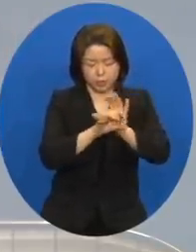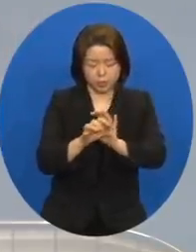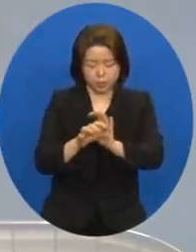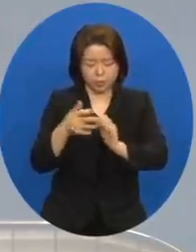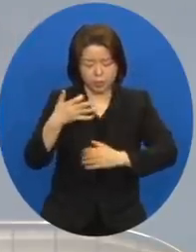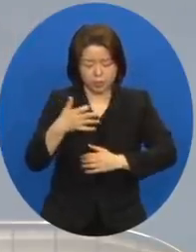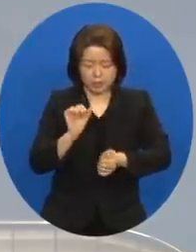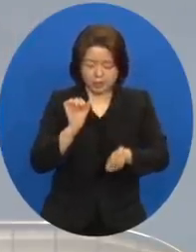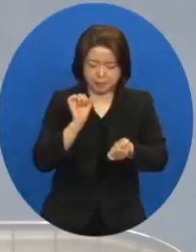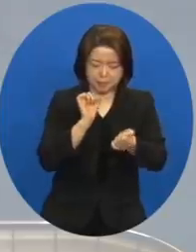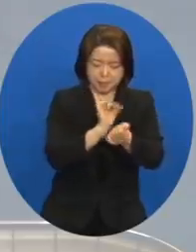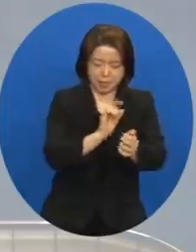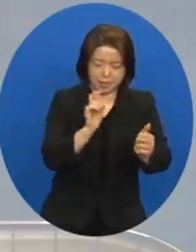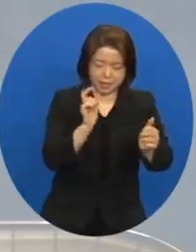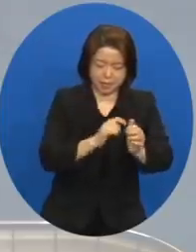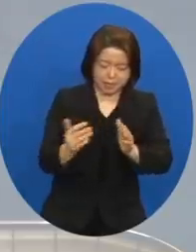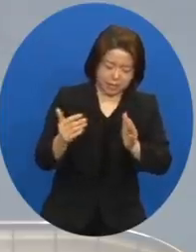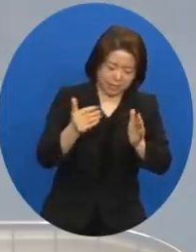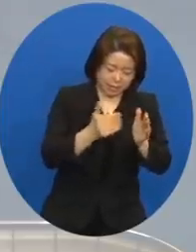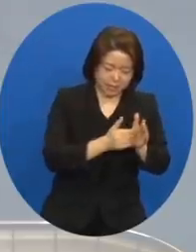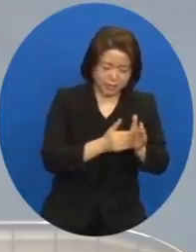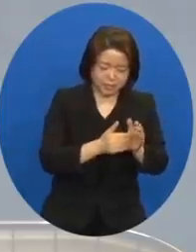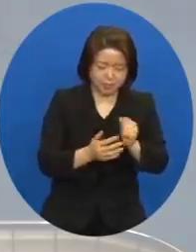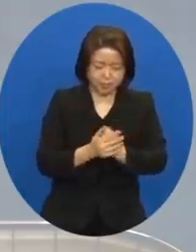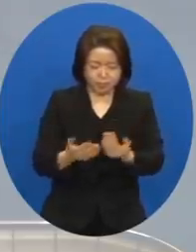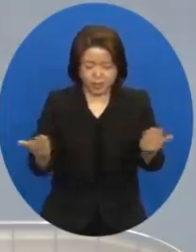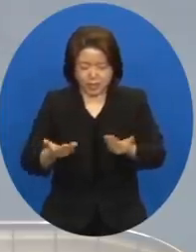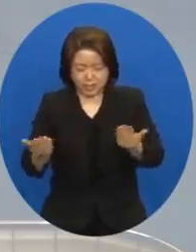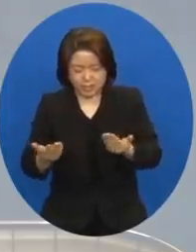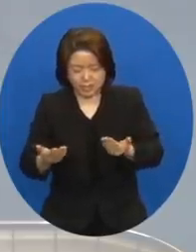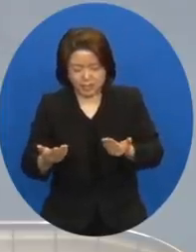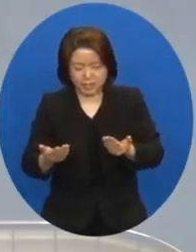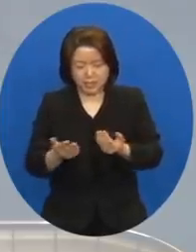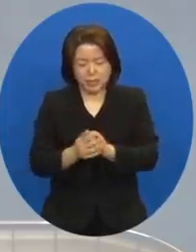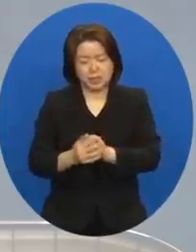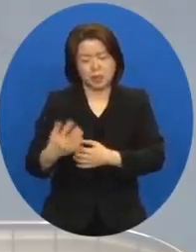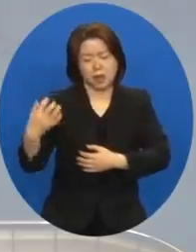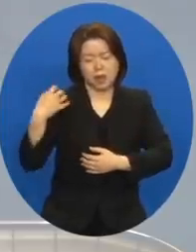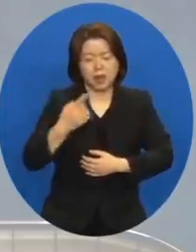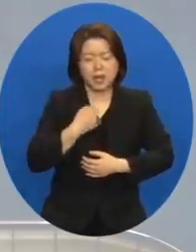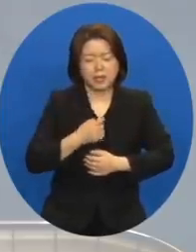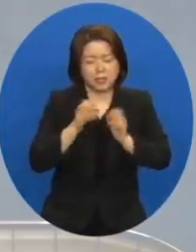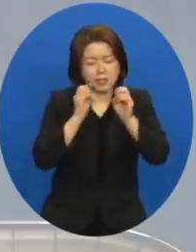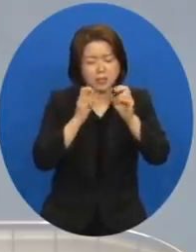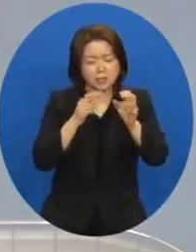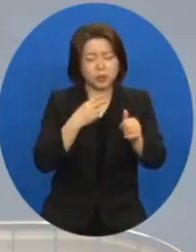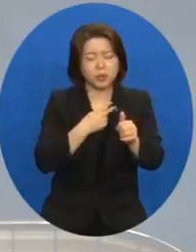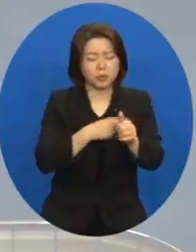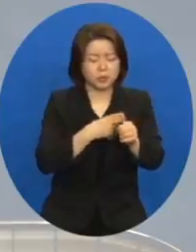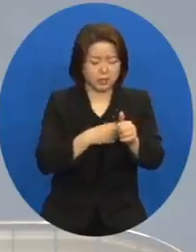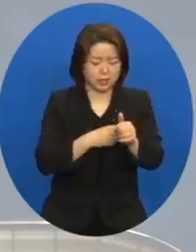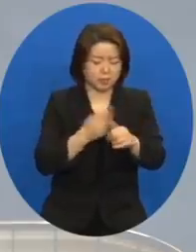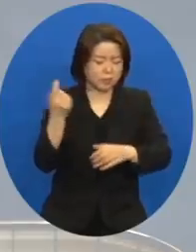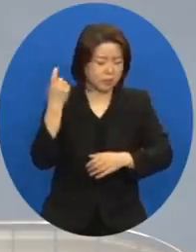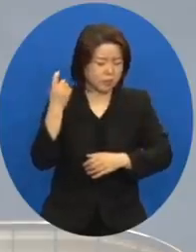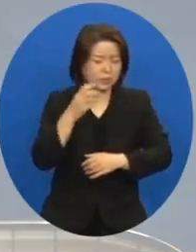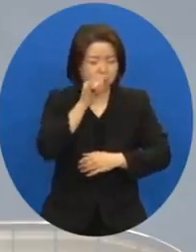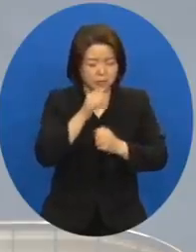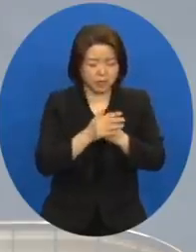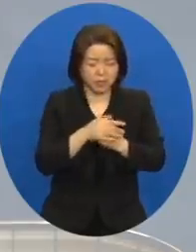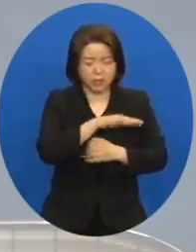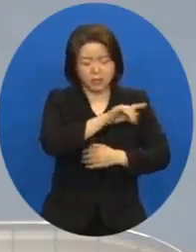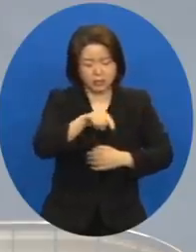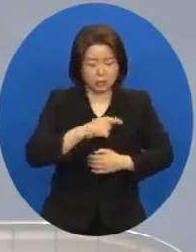상태 이르기까지 사역하고 헌신했던 선교사님들 도 있다고 소식을 듣습니다 흥 미리 여겨